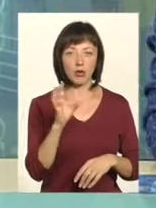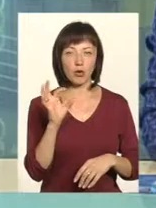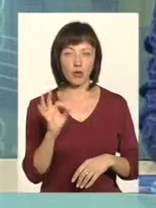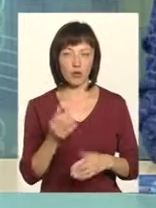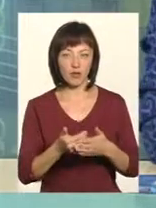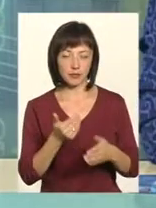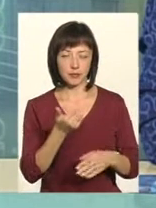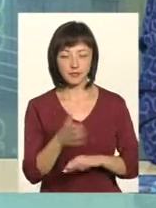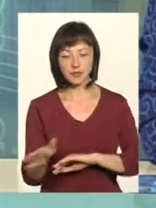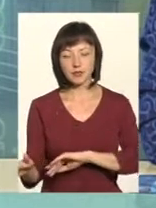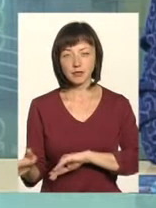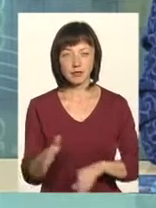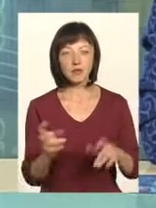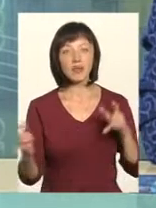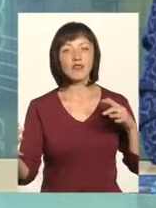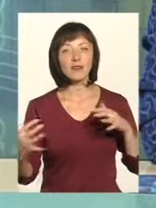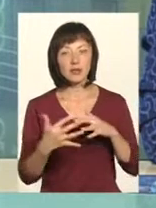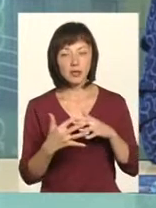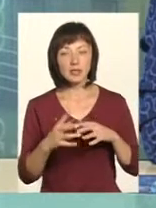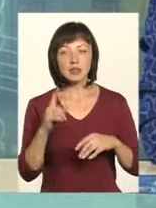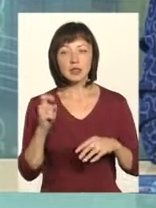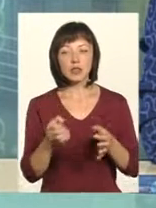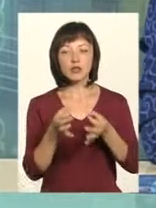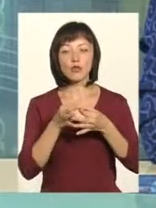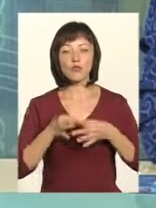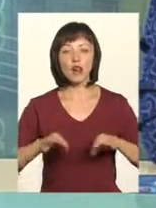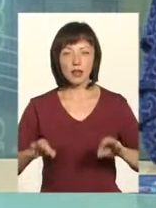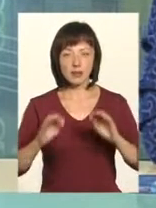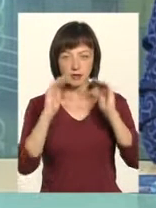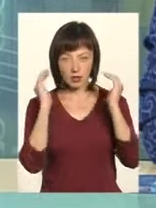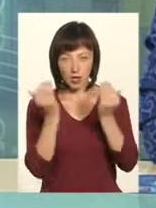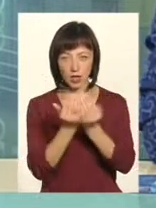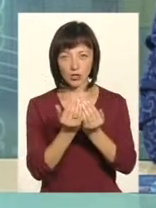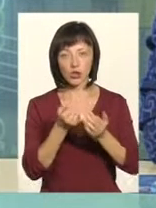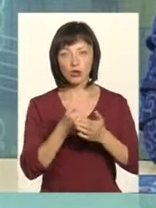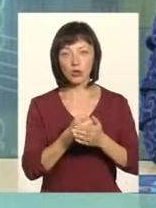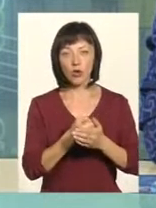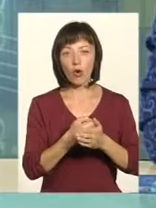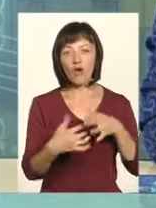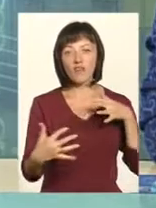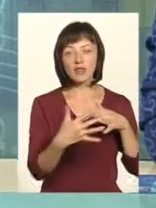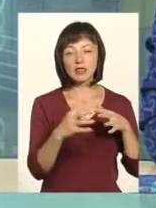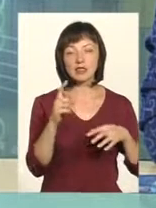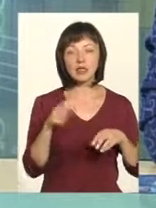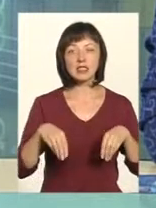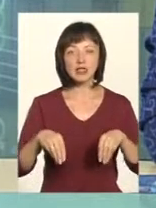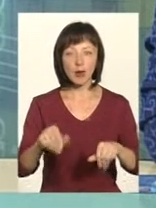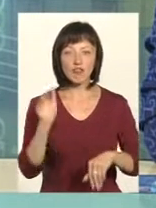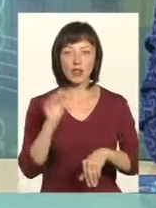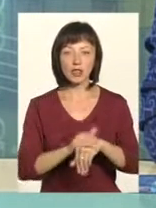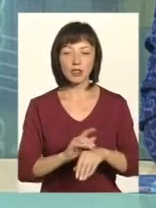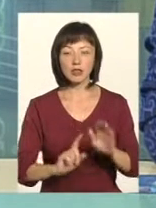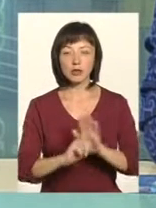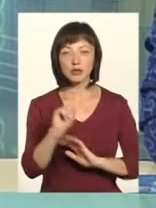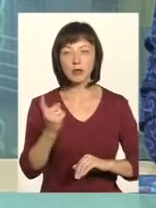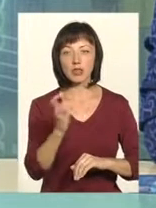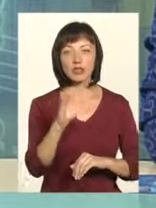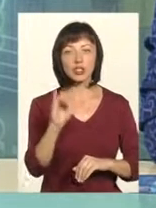Від війни, хоча й не оголошеної за суверенність та незалежність, до війни за землю. Де-факто з 1